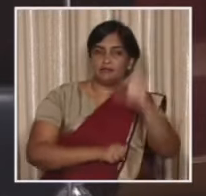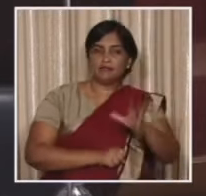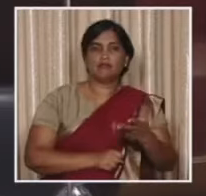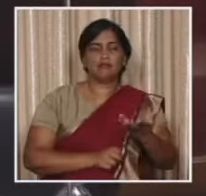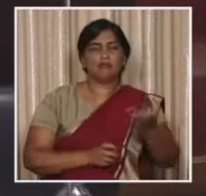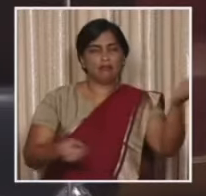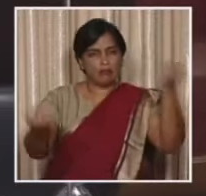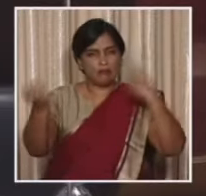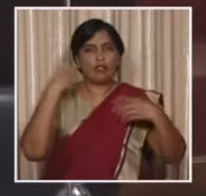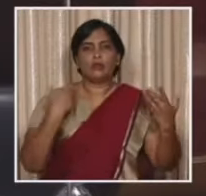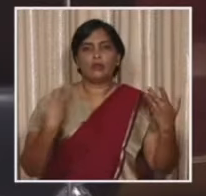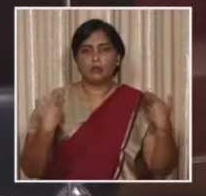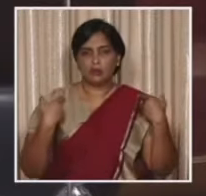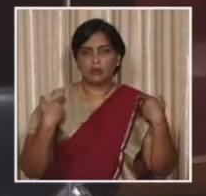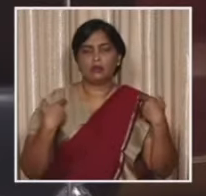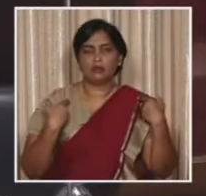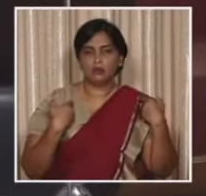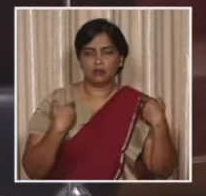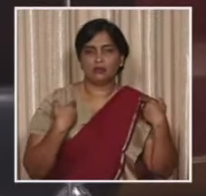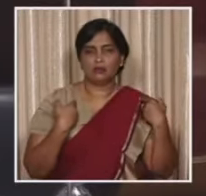වැදුණා.